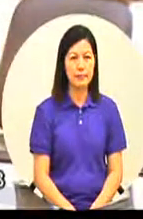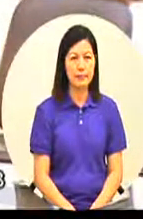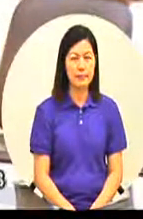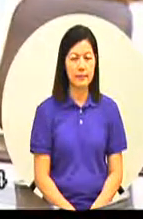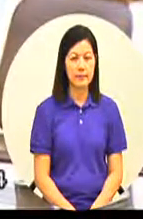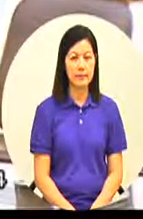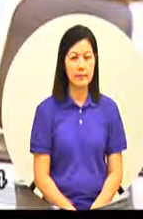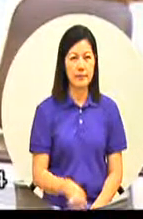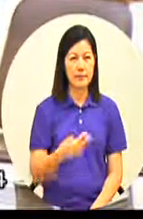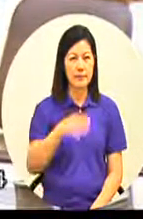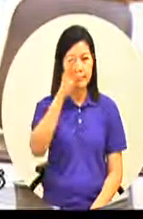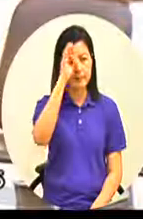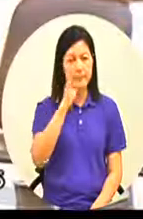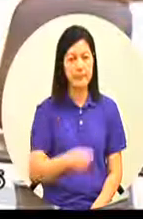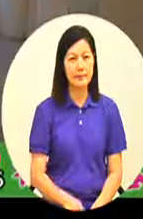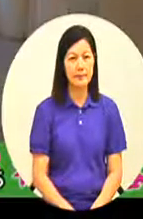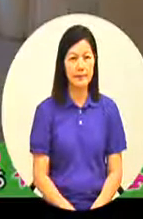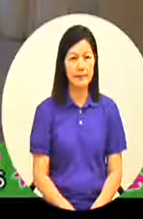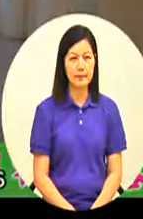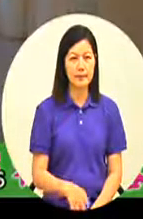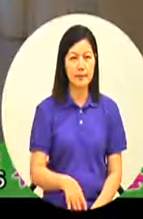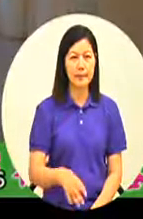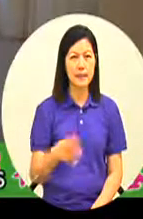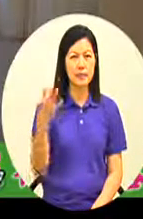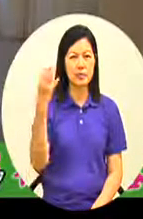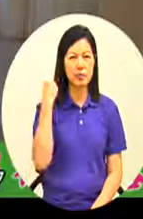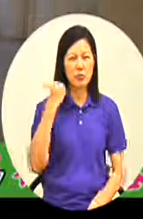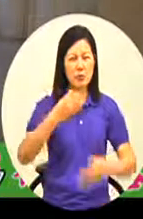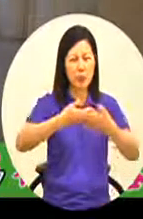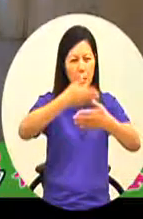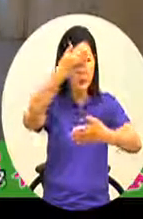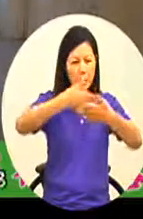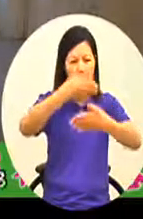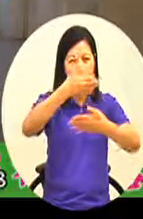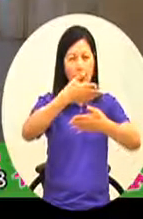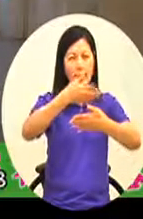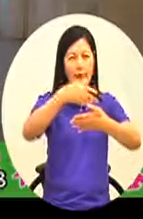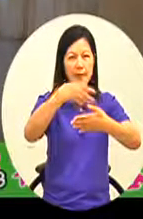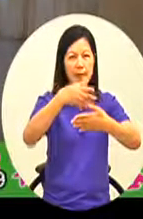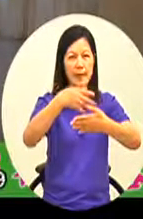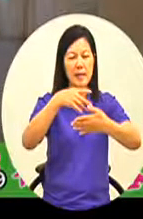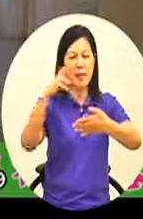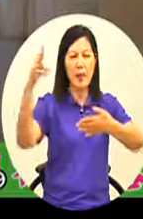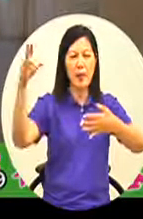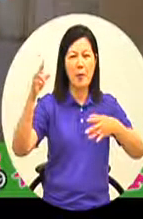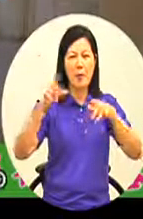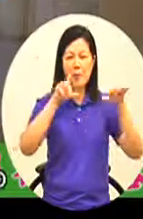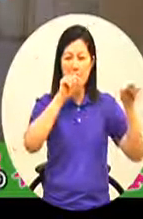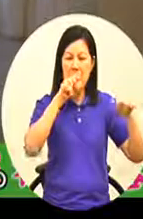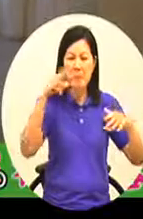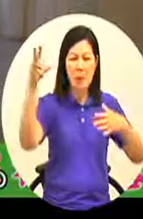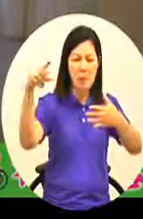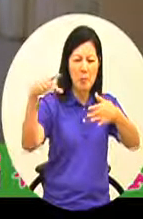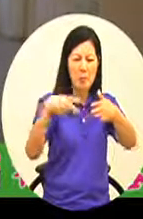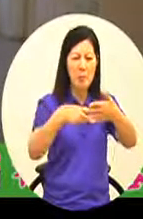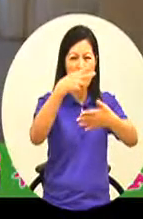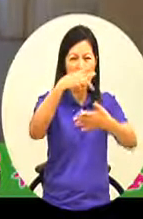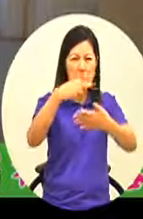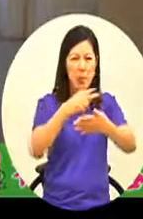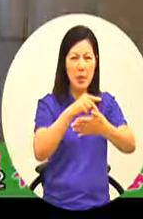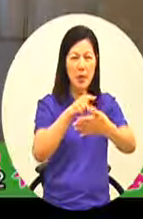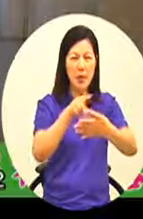看，这个就是旧式的窗户成为鸟类方便进进出出觅食